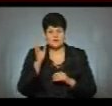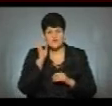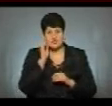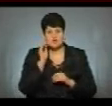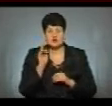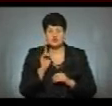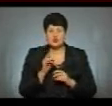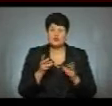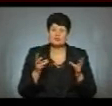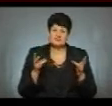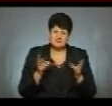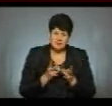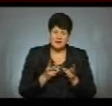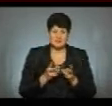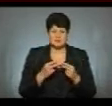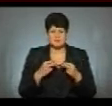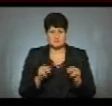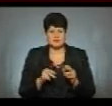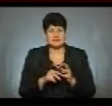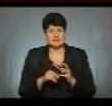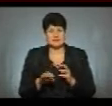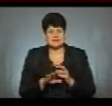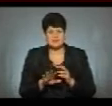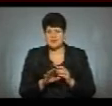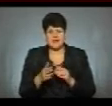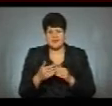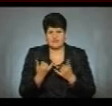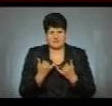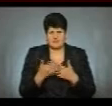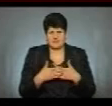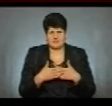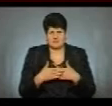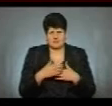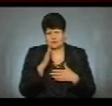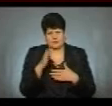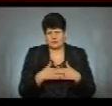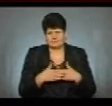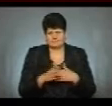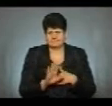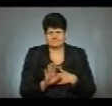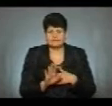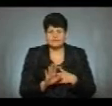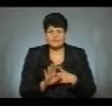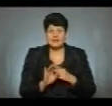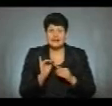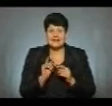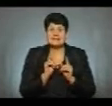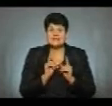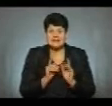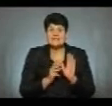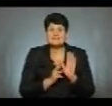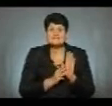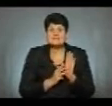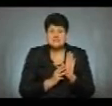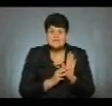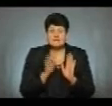що потрібен ринок землі, але не в найближчому майбутньому. І тільки